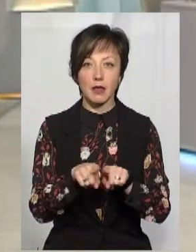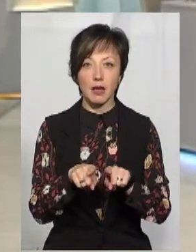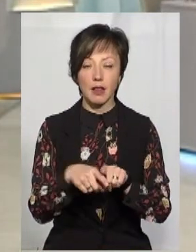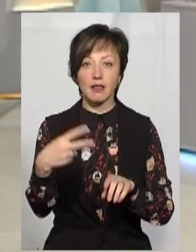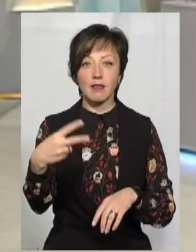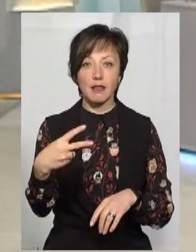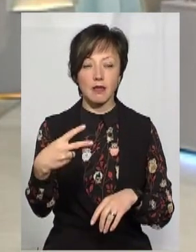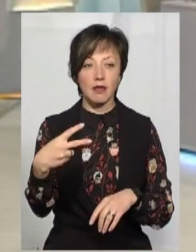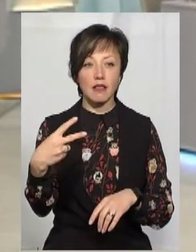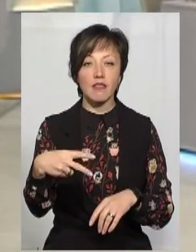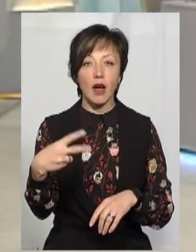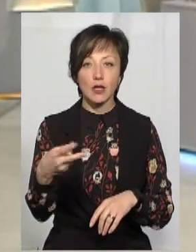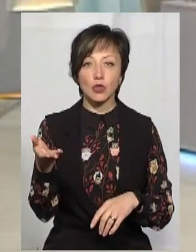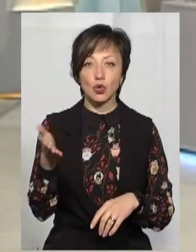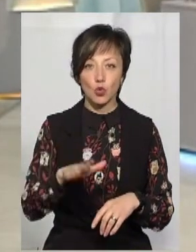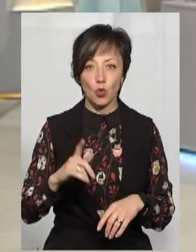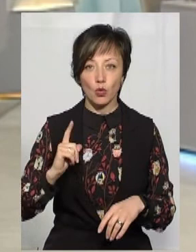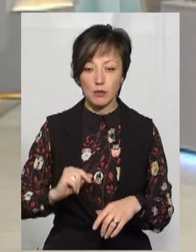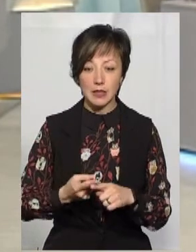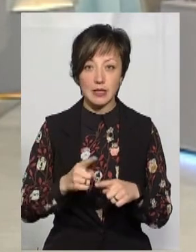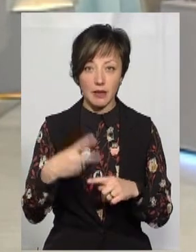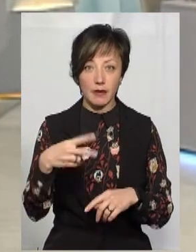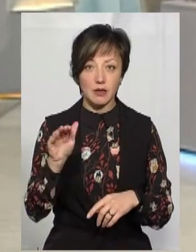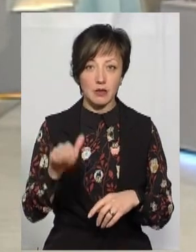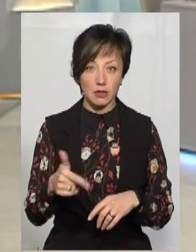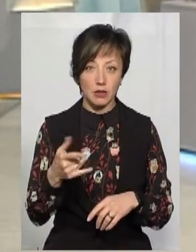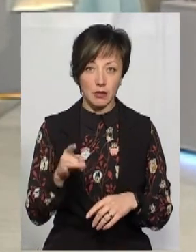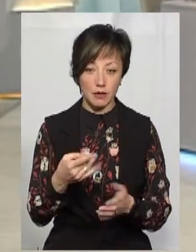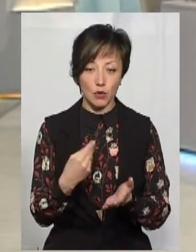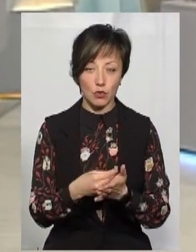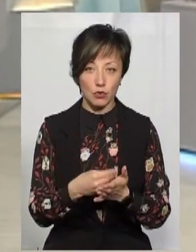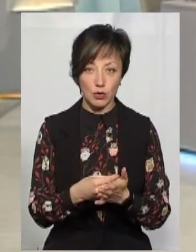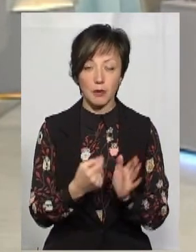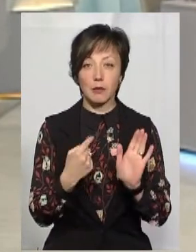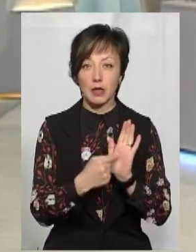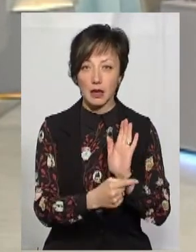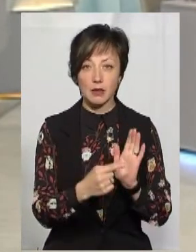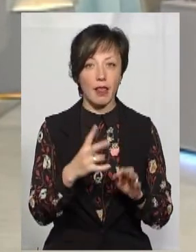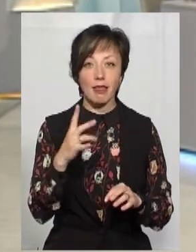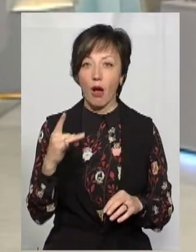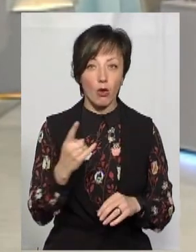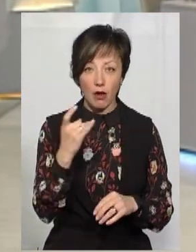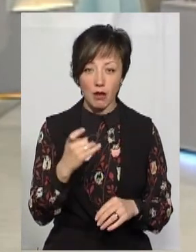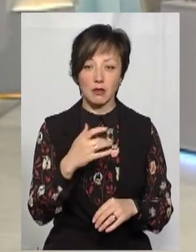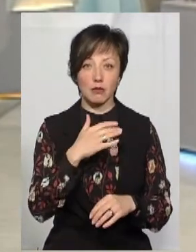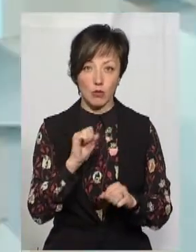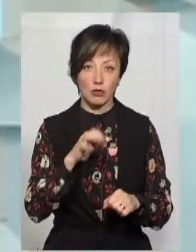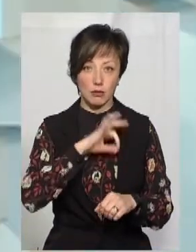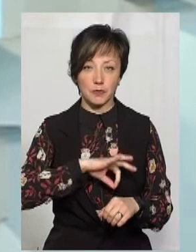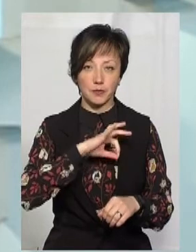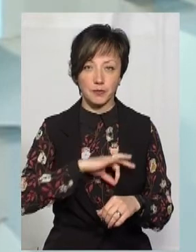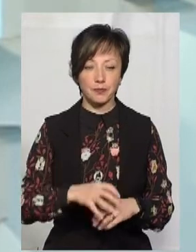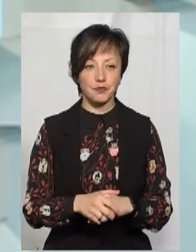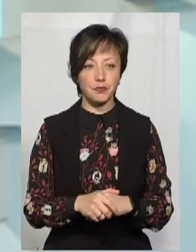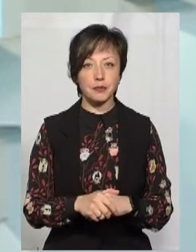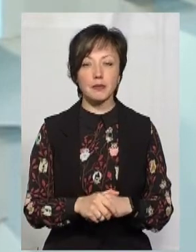таких, 20 тисяч. 20 костюмів – це 20 тисяч гривень коштують ці костюми. Вони, ще раз підкреслюю, неодноразові. Передавалися також костюми